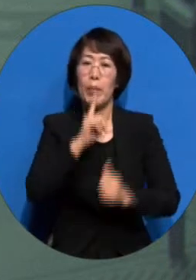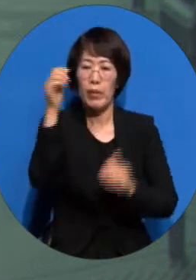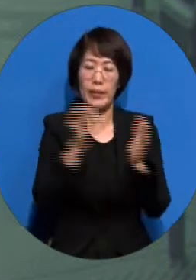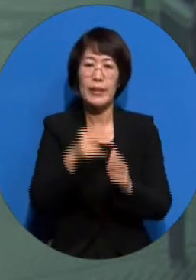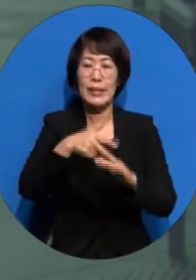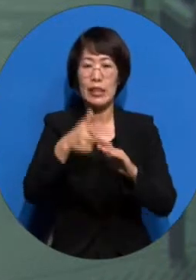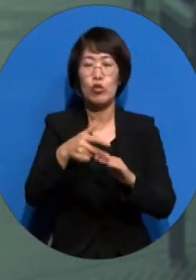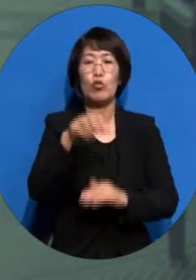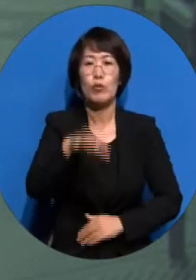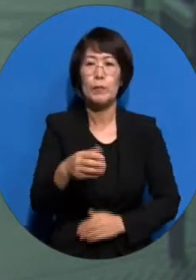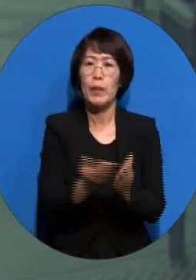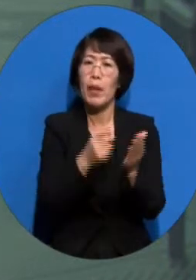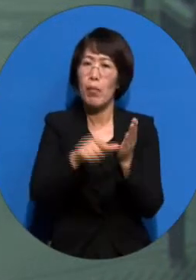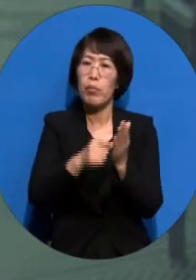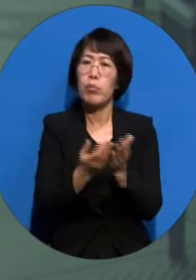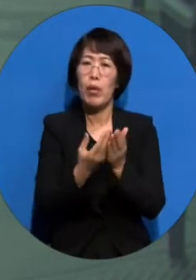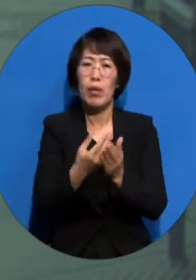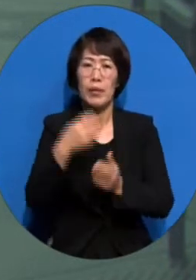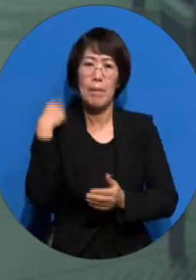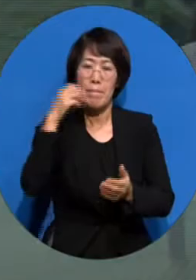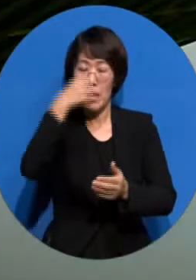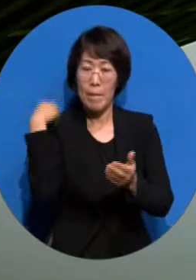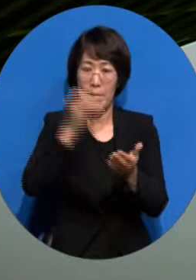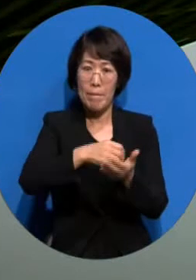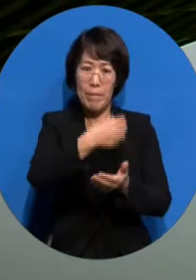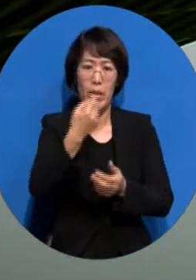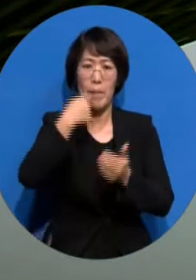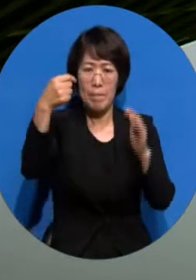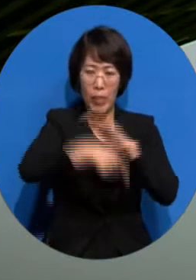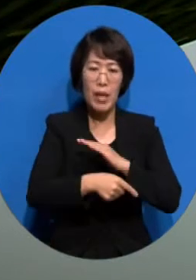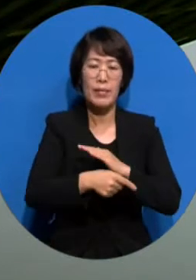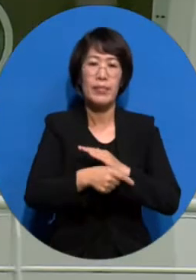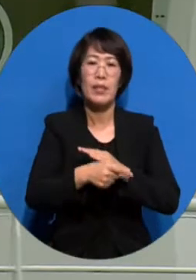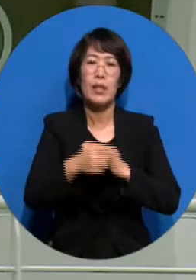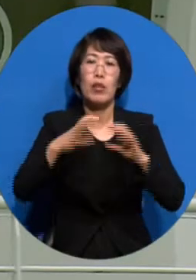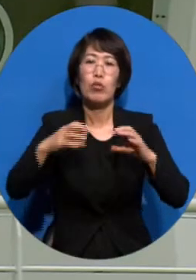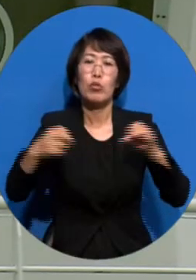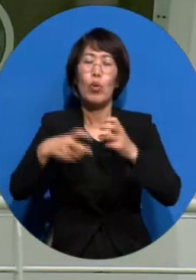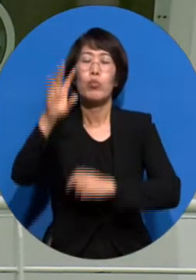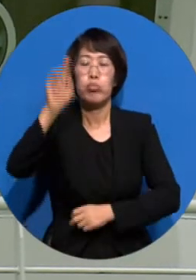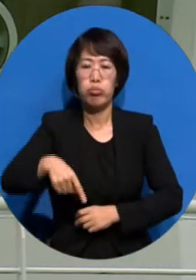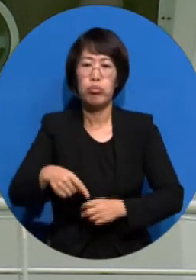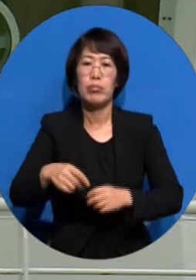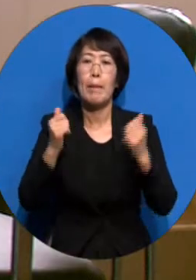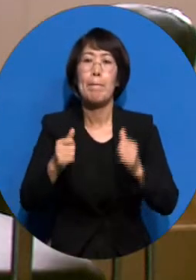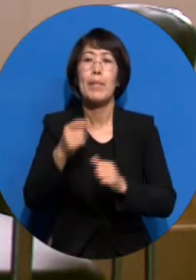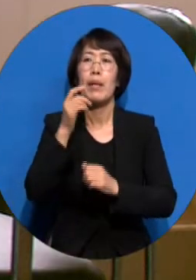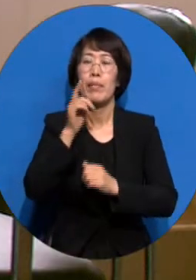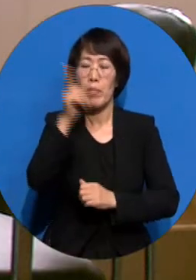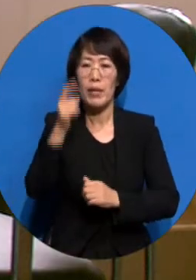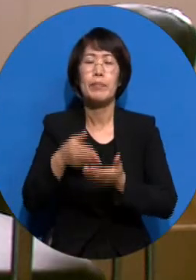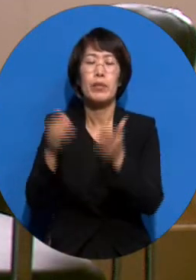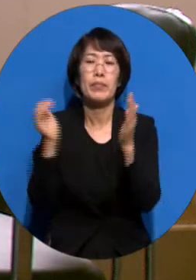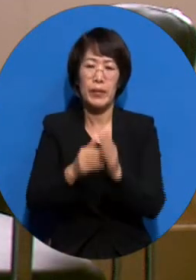진도군 이 급수 선 보조금 반환 을 통보한 국토교통부 를 상대로 행정심판의 재개했습니다 진도군은 국토교통부가 급수